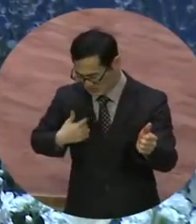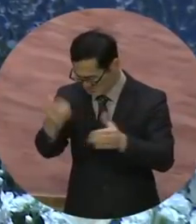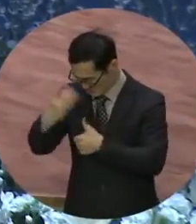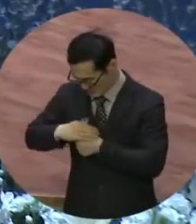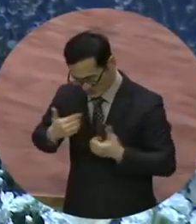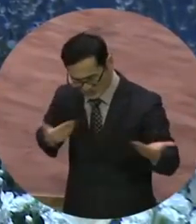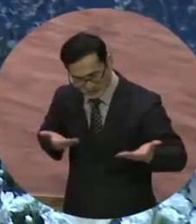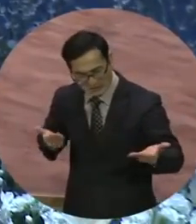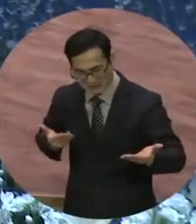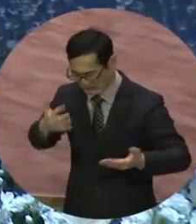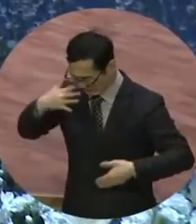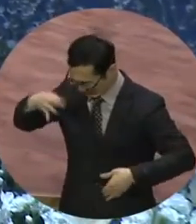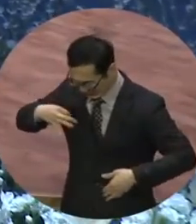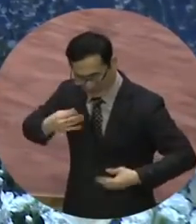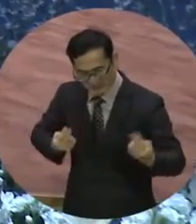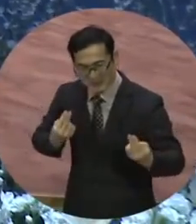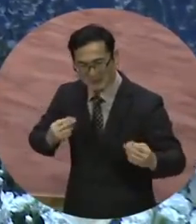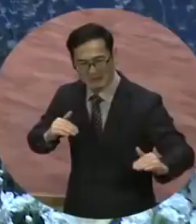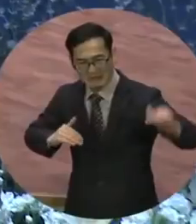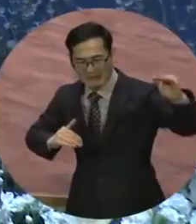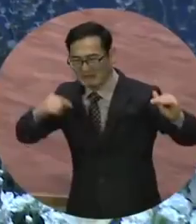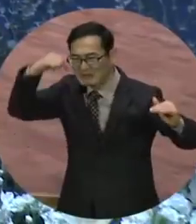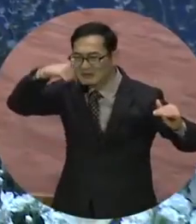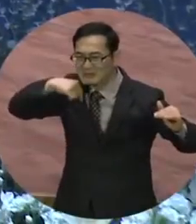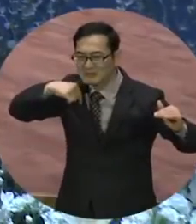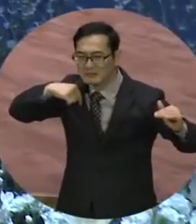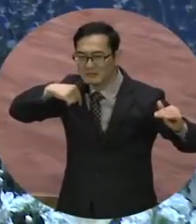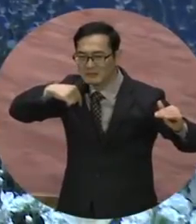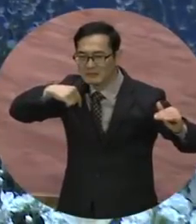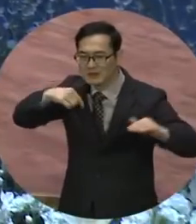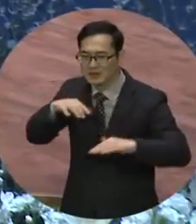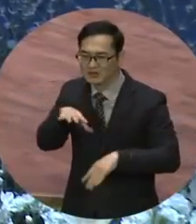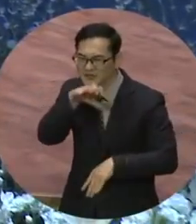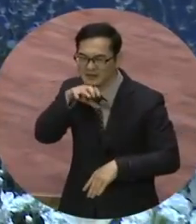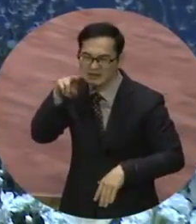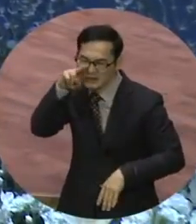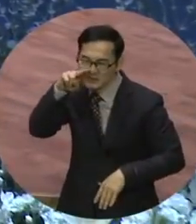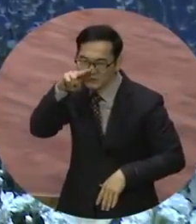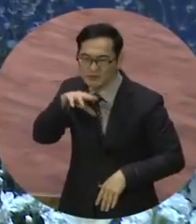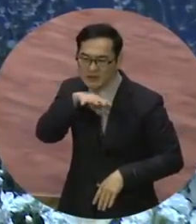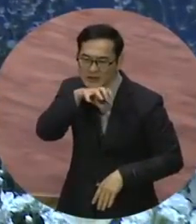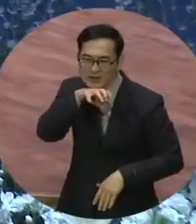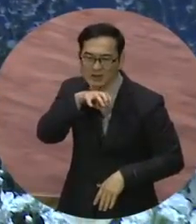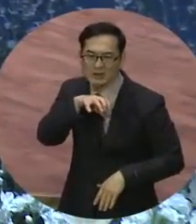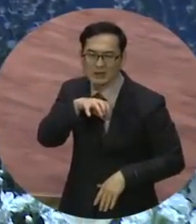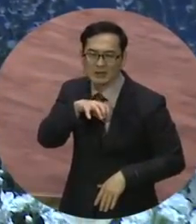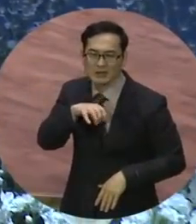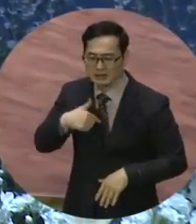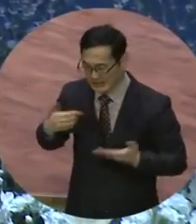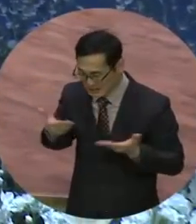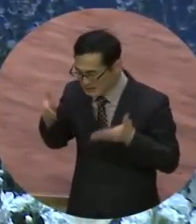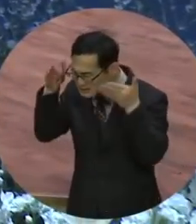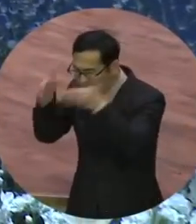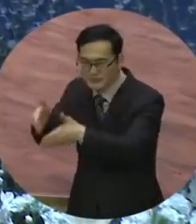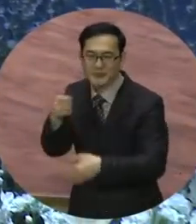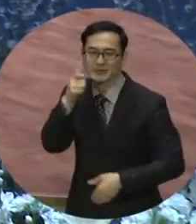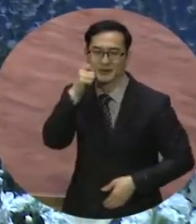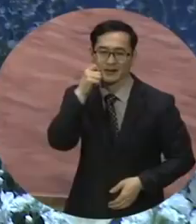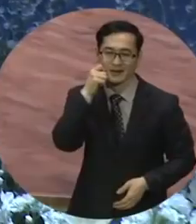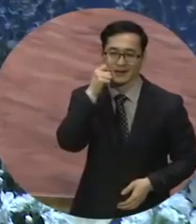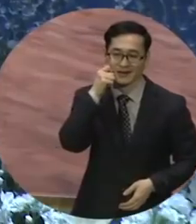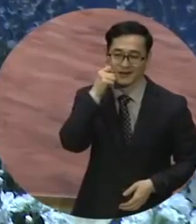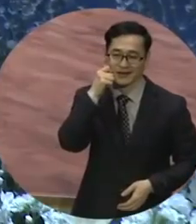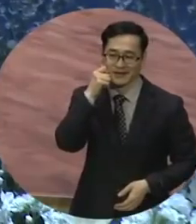이 비교하면 어떻게 해요? 자기 일 못해요. 남과 비교하는 사람 자기 일 못해요.